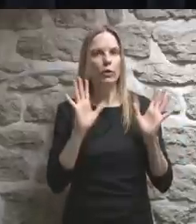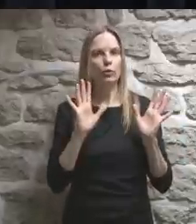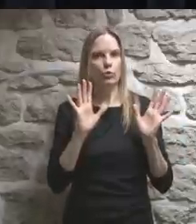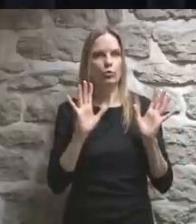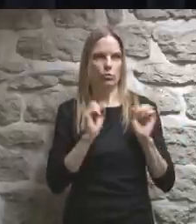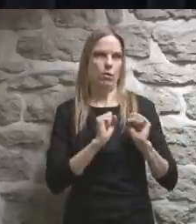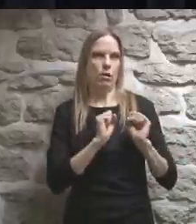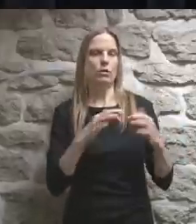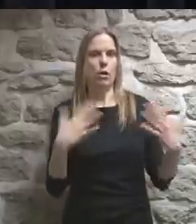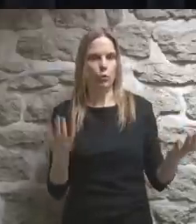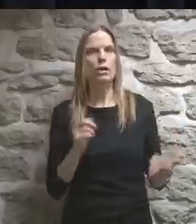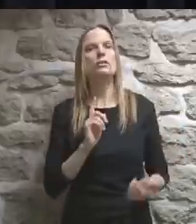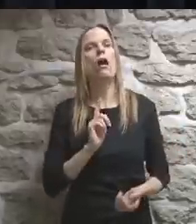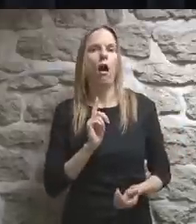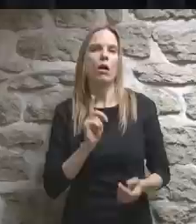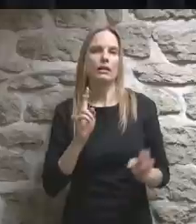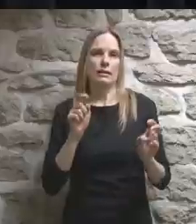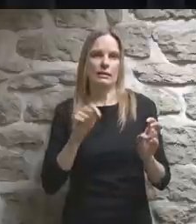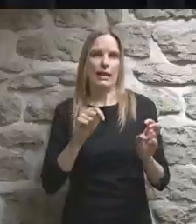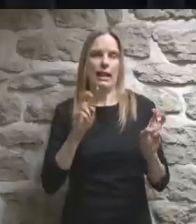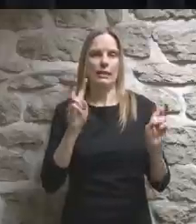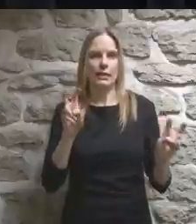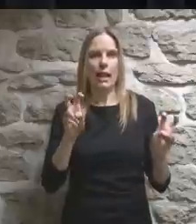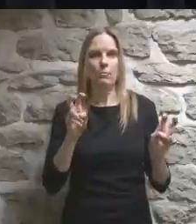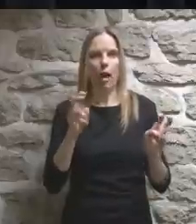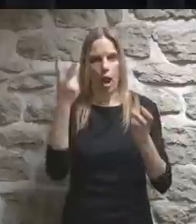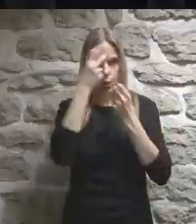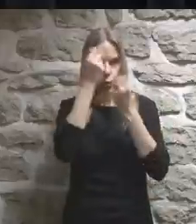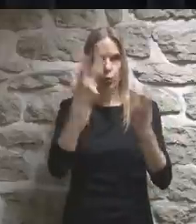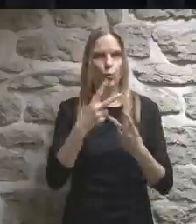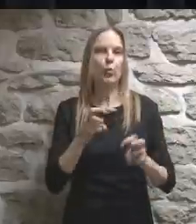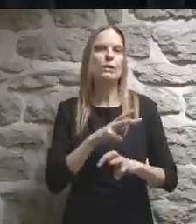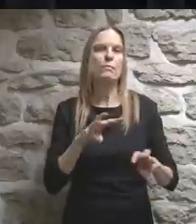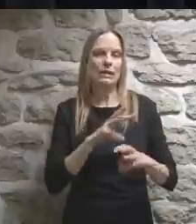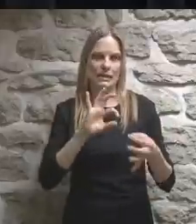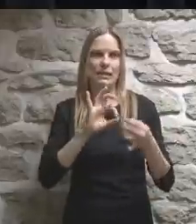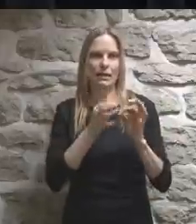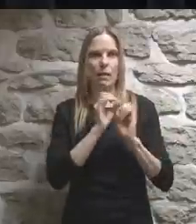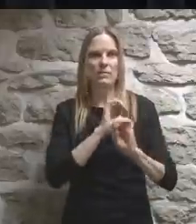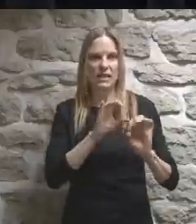siis kultuuriminister ka täpsemalt rääkida.